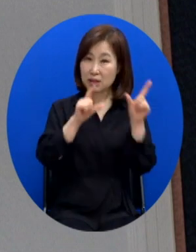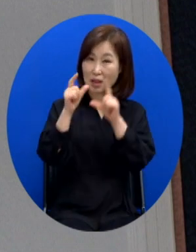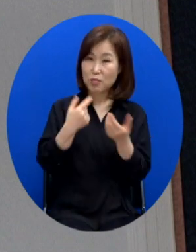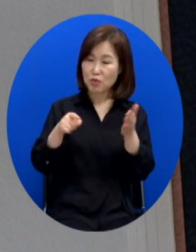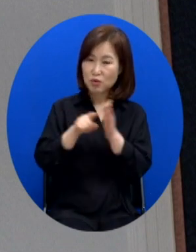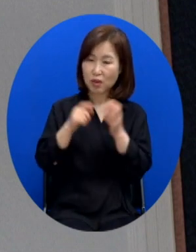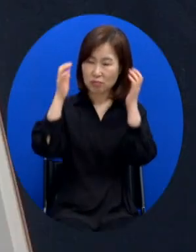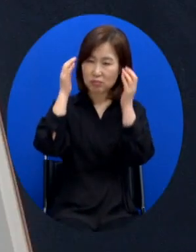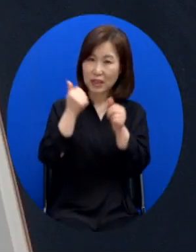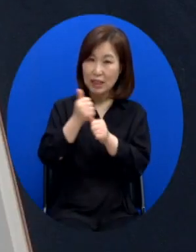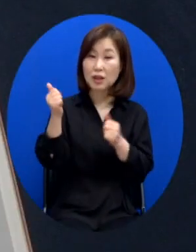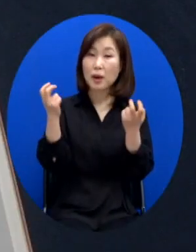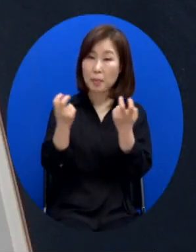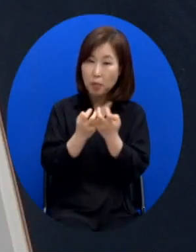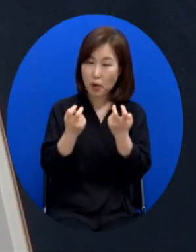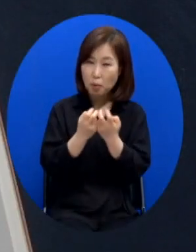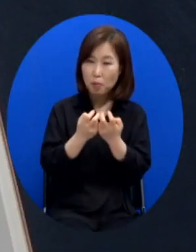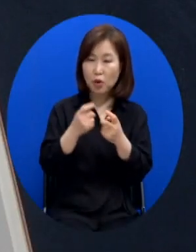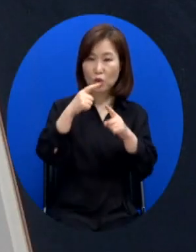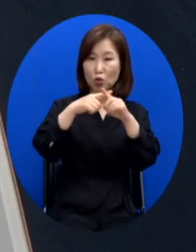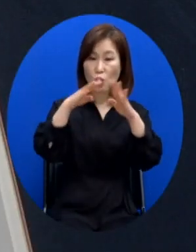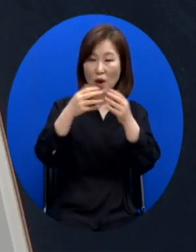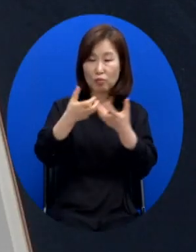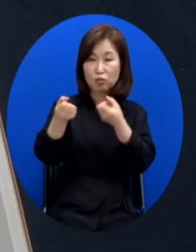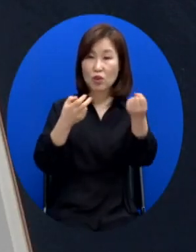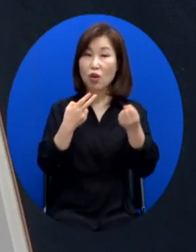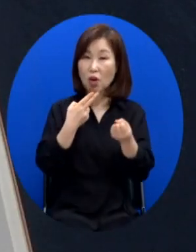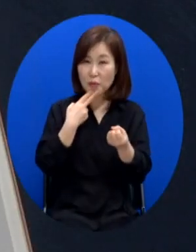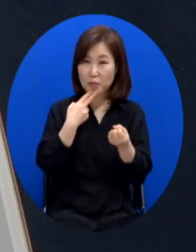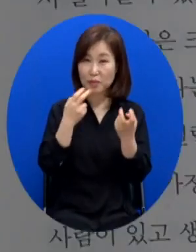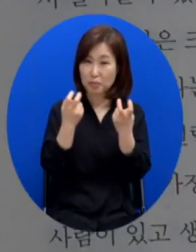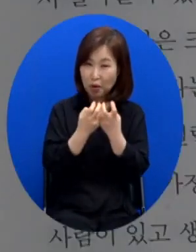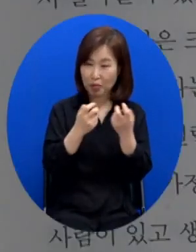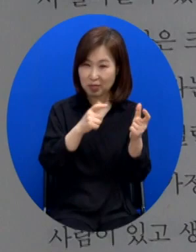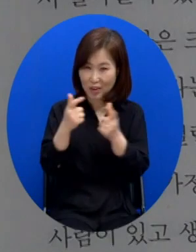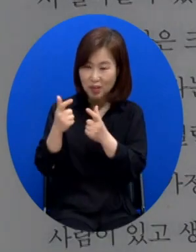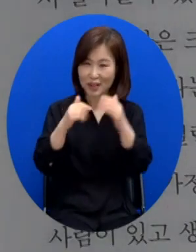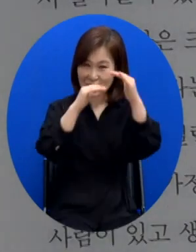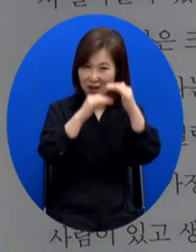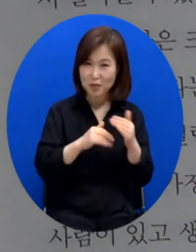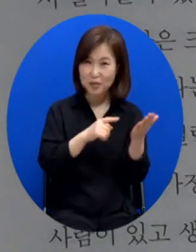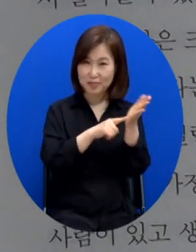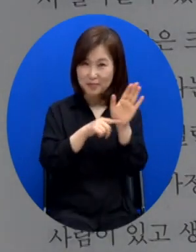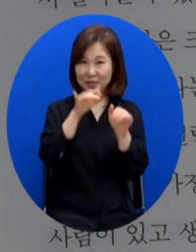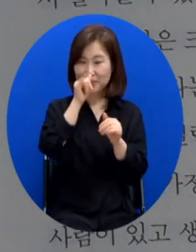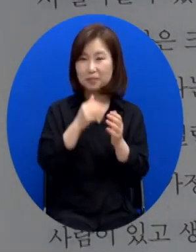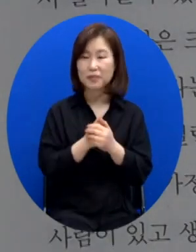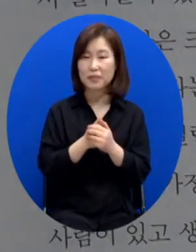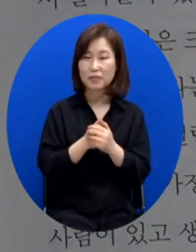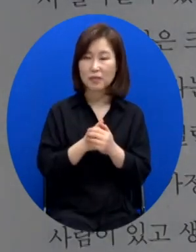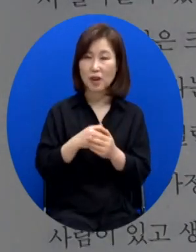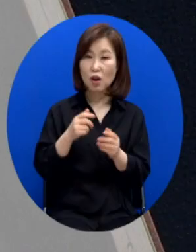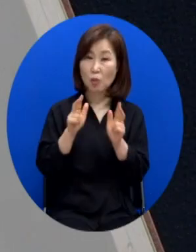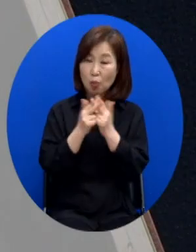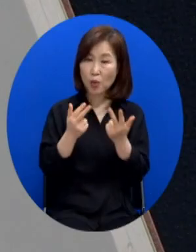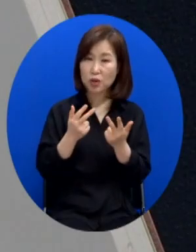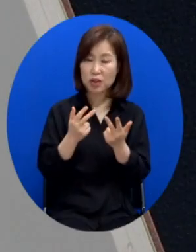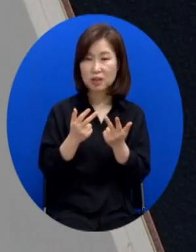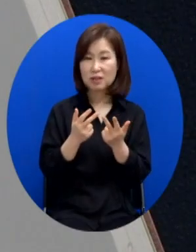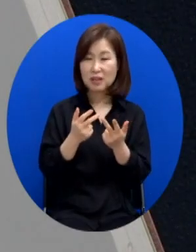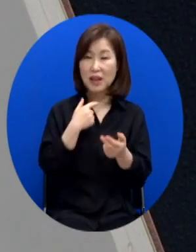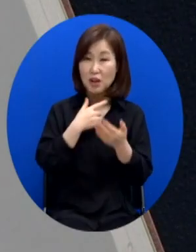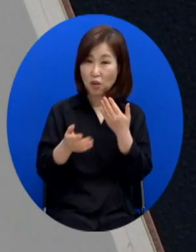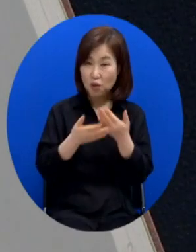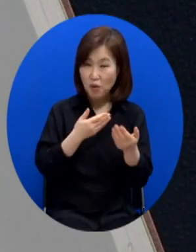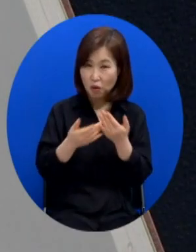이겨내는 법, 교회의 분열 없는 성숙을 위한 제안들을 읽어볼 수 있습니다. 본인의 경험과 고민을 체화해